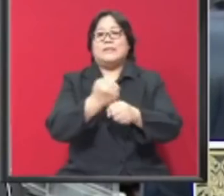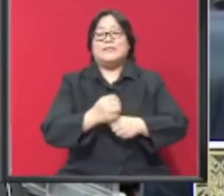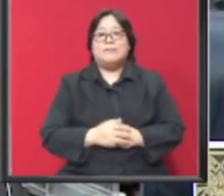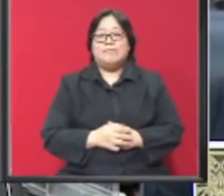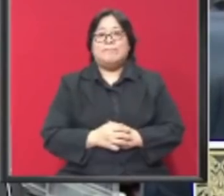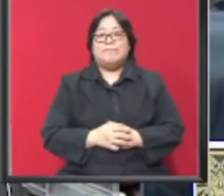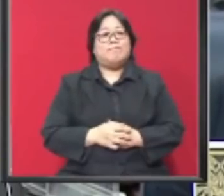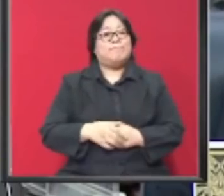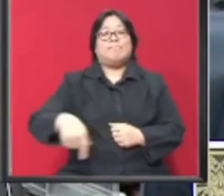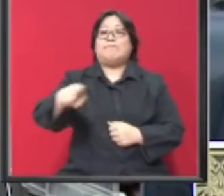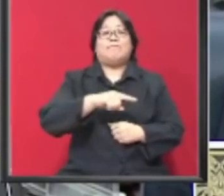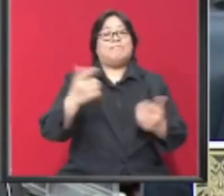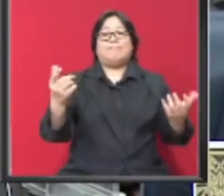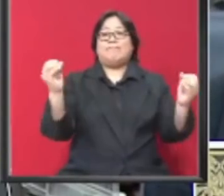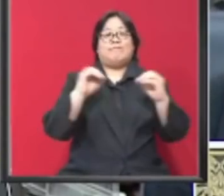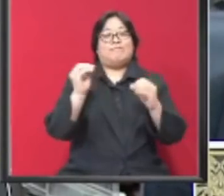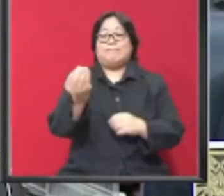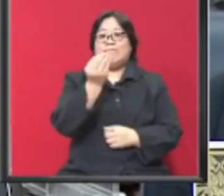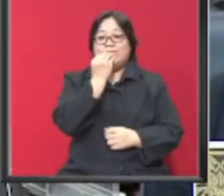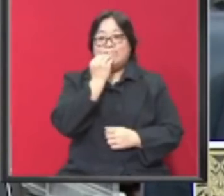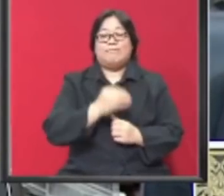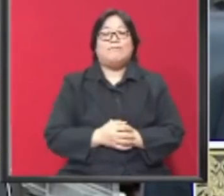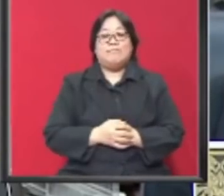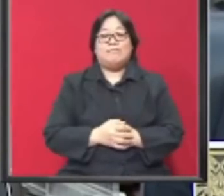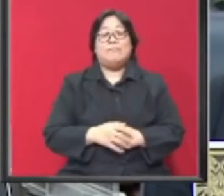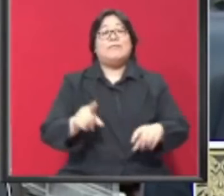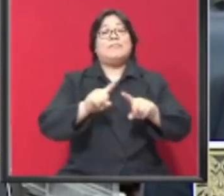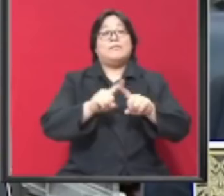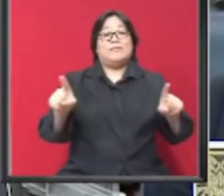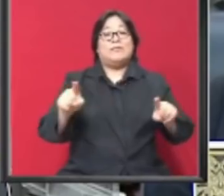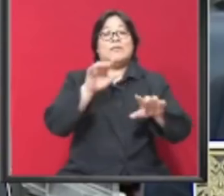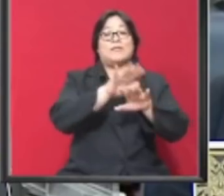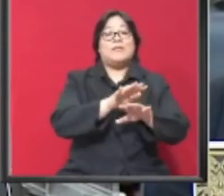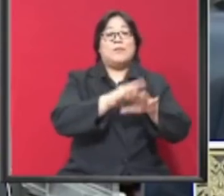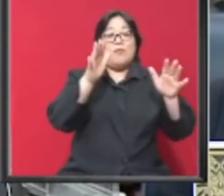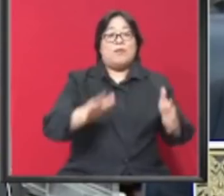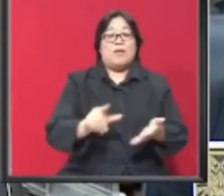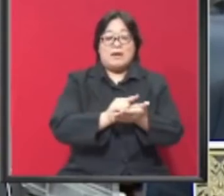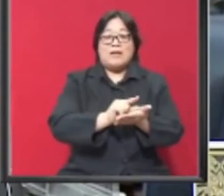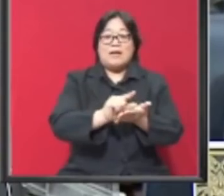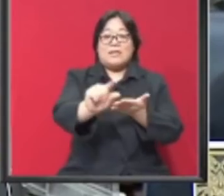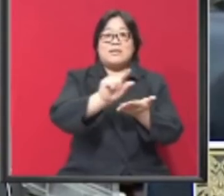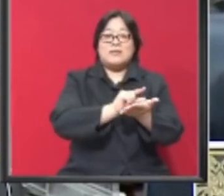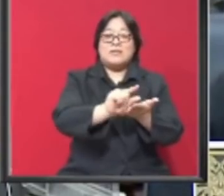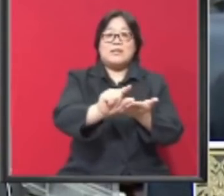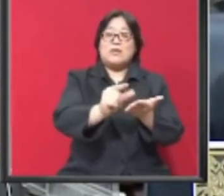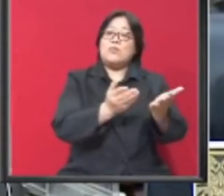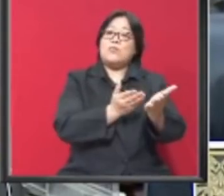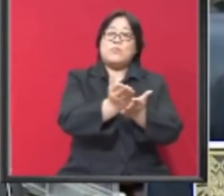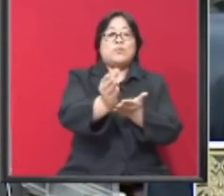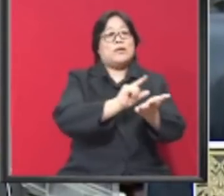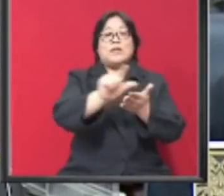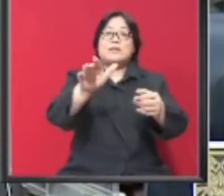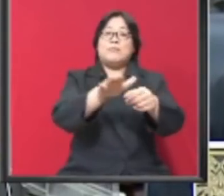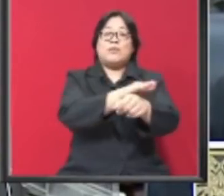mereka tidak pun dapat makan sebaliknya ramai orang yang bergaji terus mendapat gaji